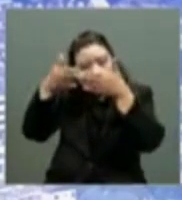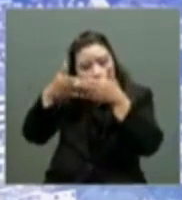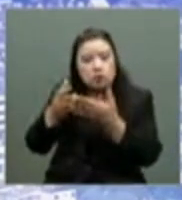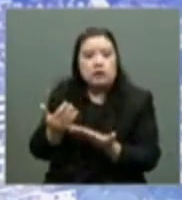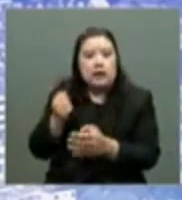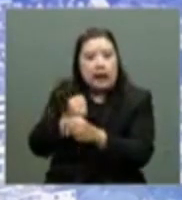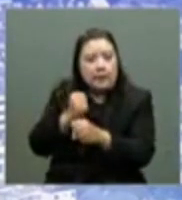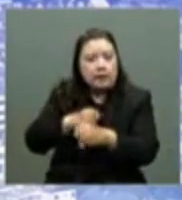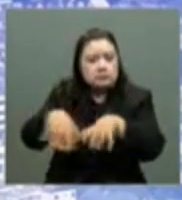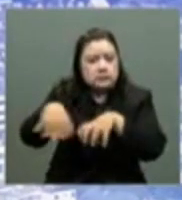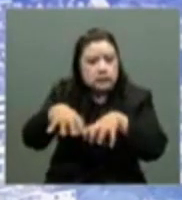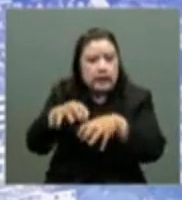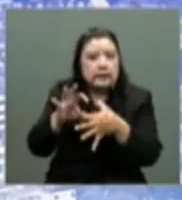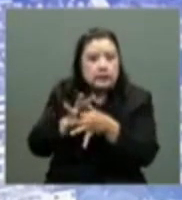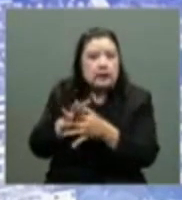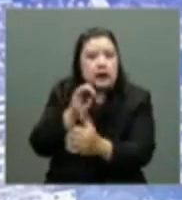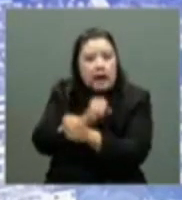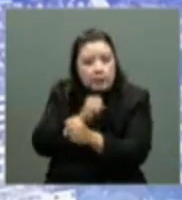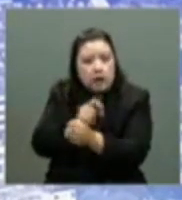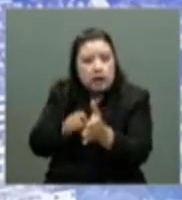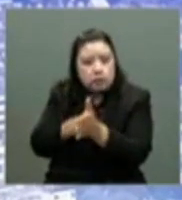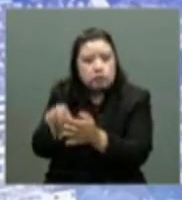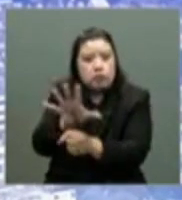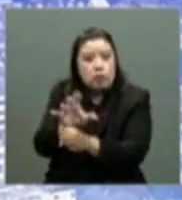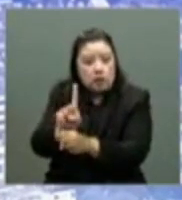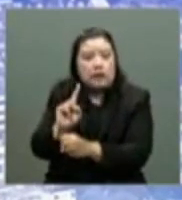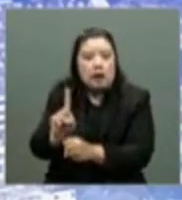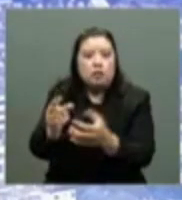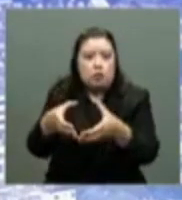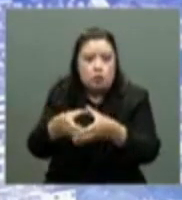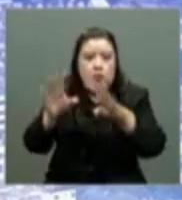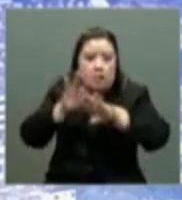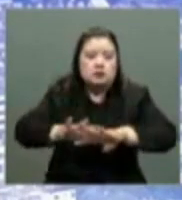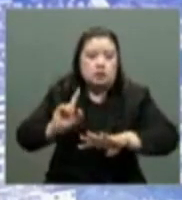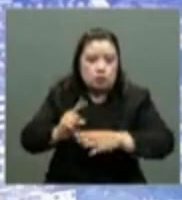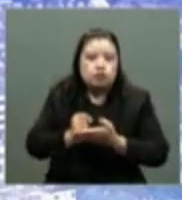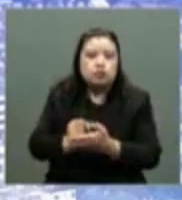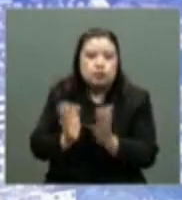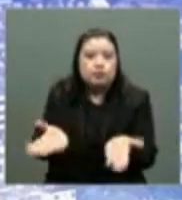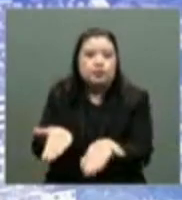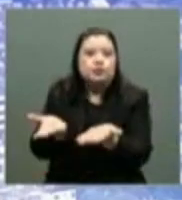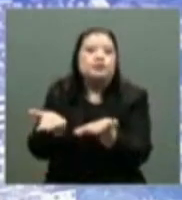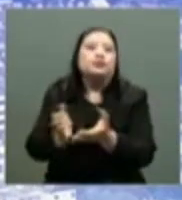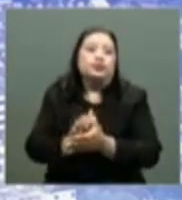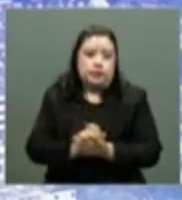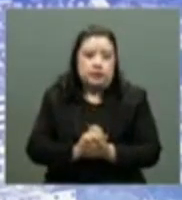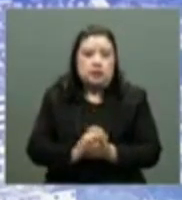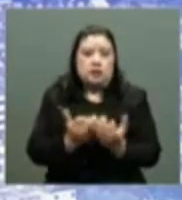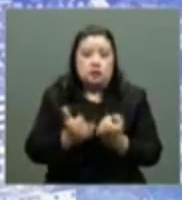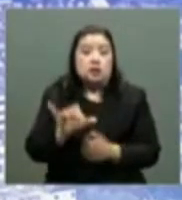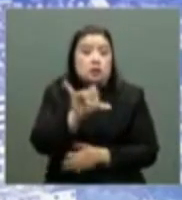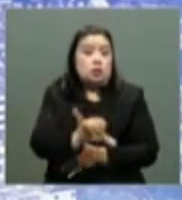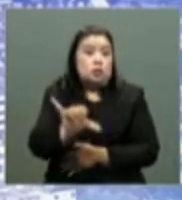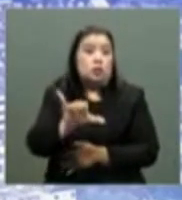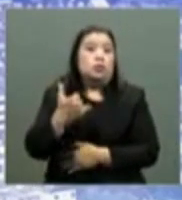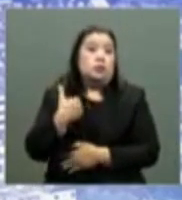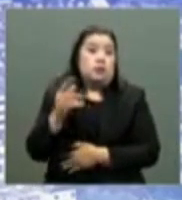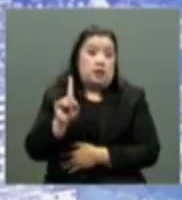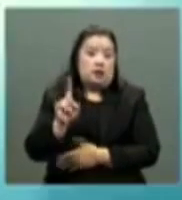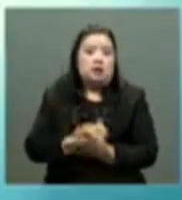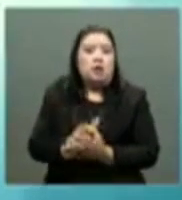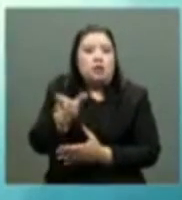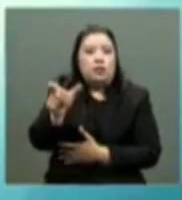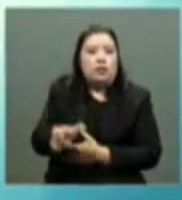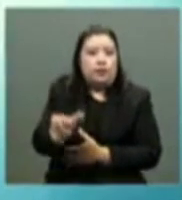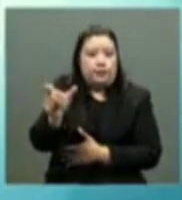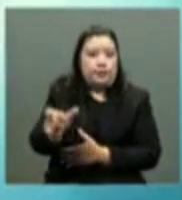การจัดการกับโรคนี้อย่างไรนะครับเราอยู่ในอาเซียนด้วยกันไปดูที่ทางยุโรปด้วยเขาทำอะไรกันครับฝรั่งเศสครับบอก